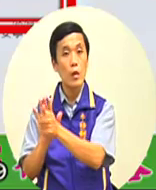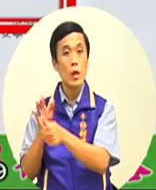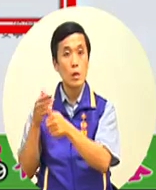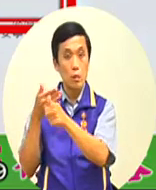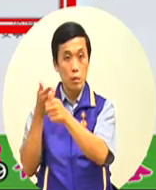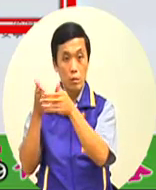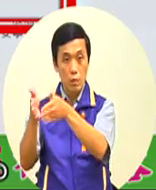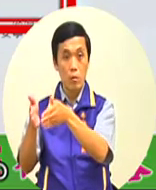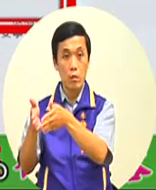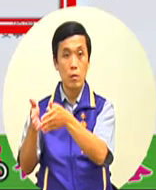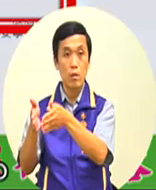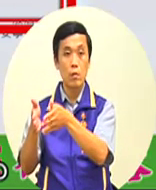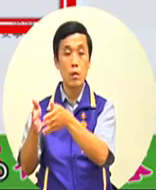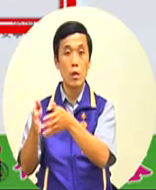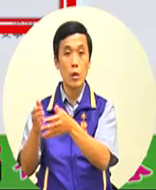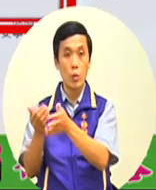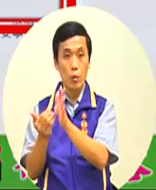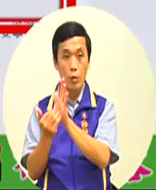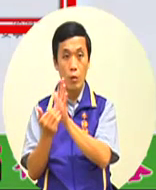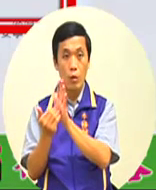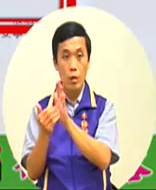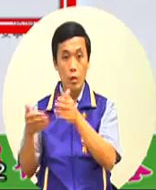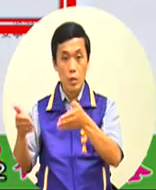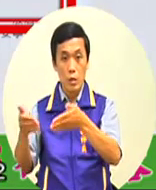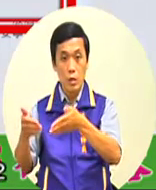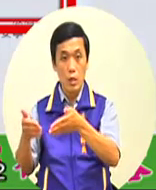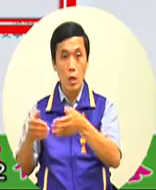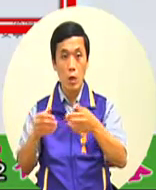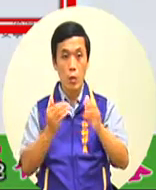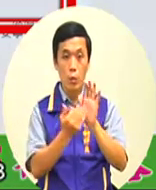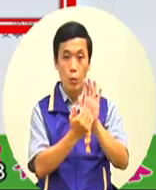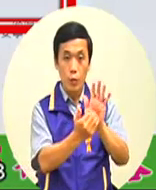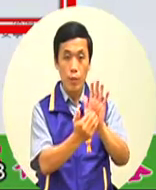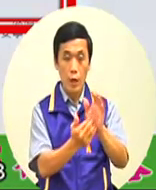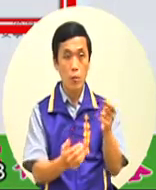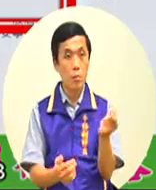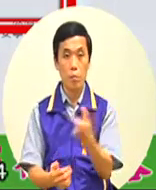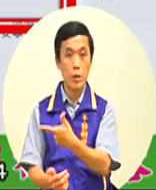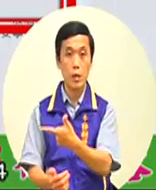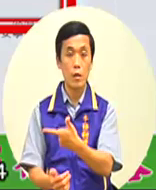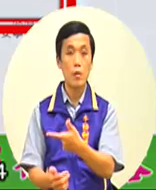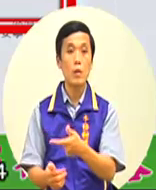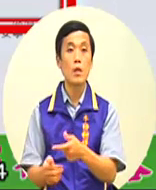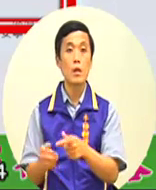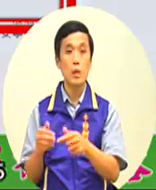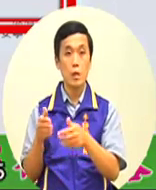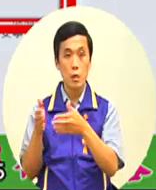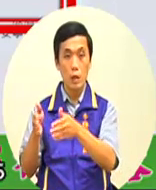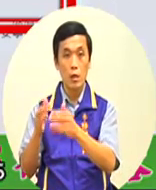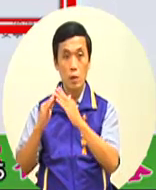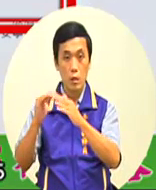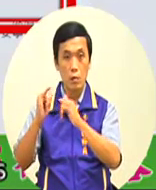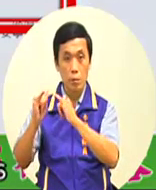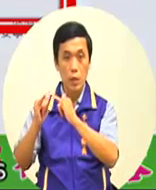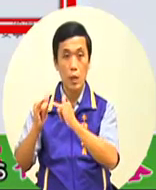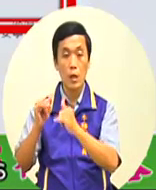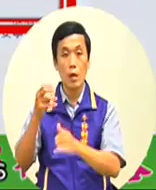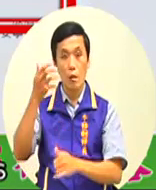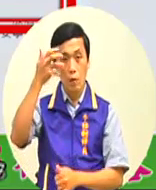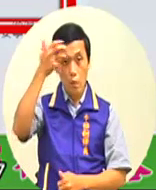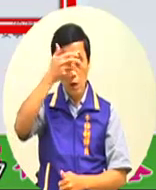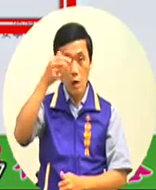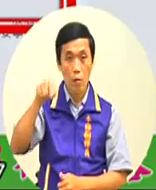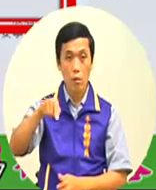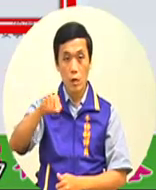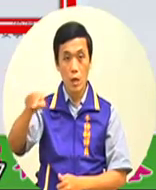让预防胜于治疗，让我们的市民朋友长辈们就有那个